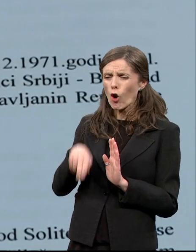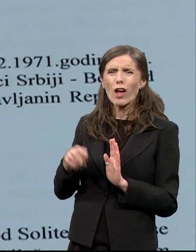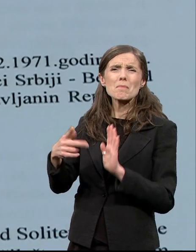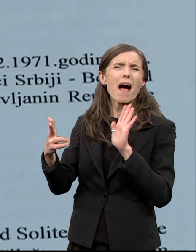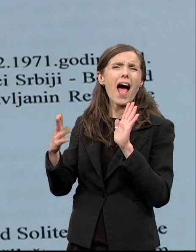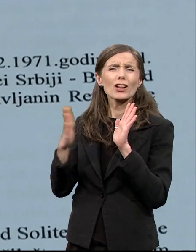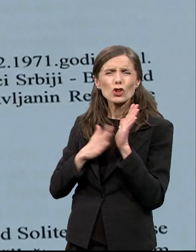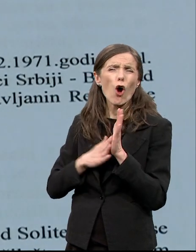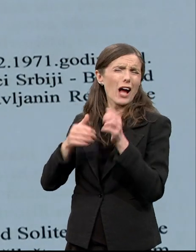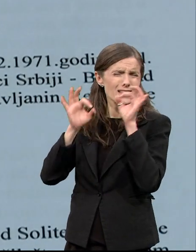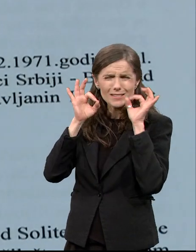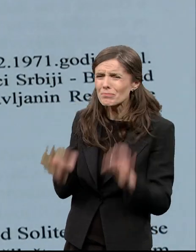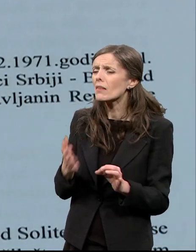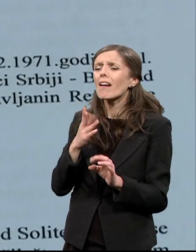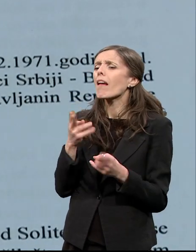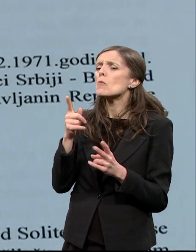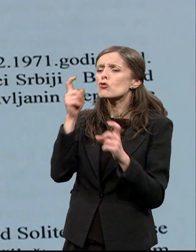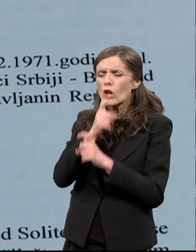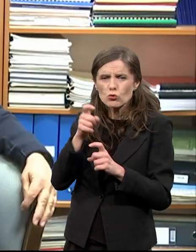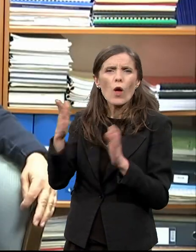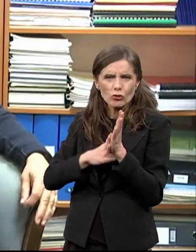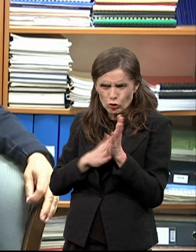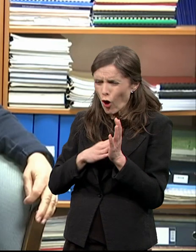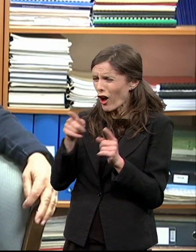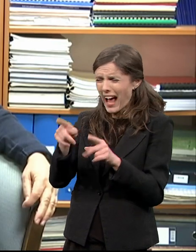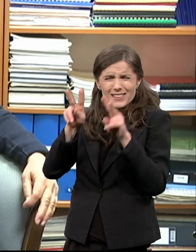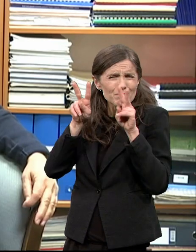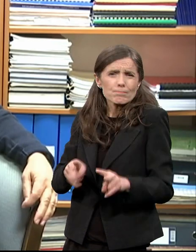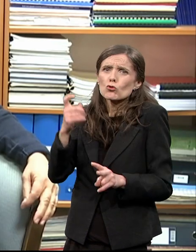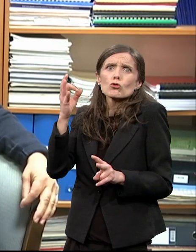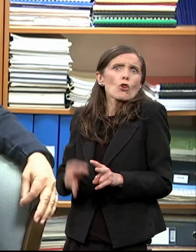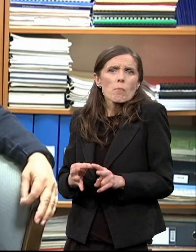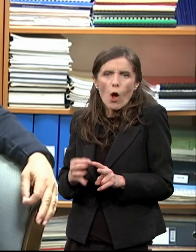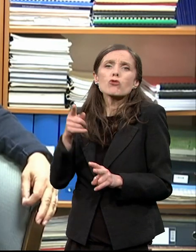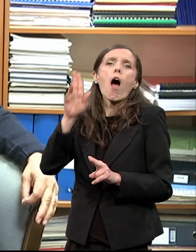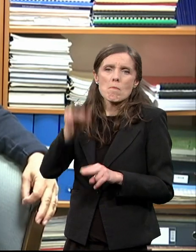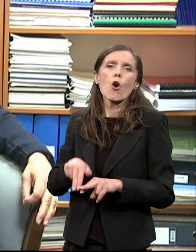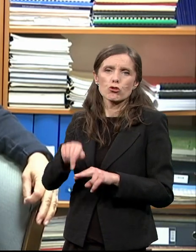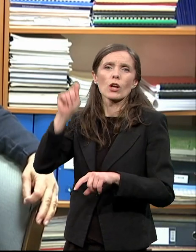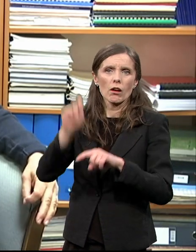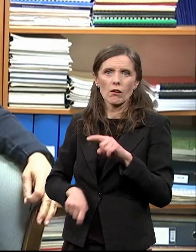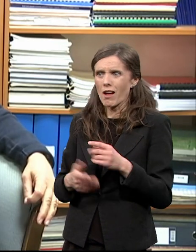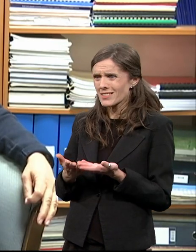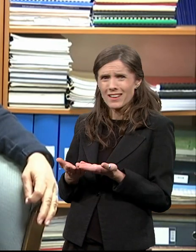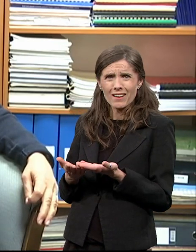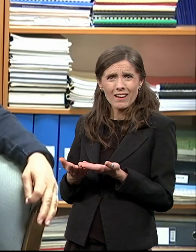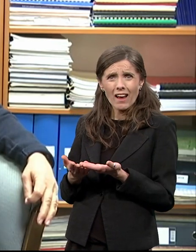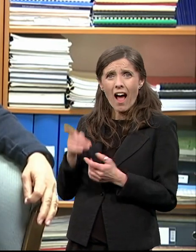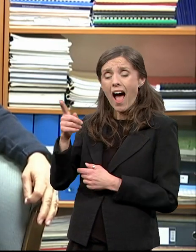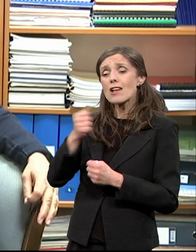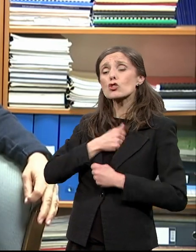su osnov da neki sud osudi nekoga za bilo koje krivično delo. Zoran Đokić je